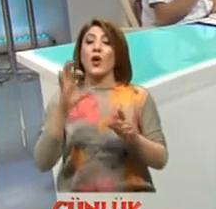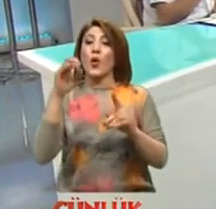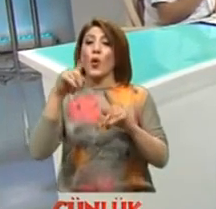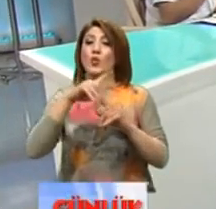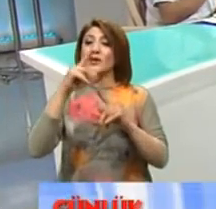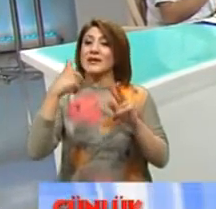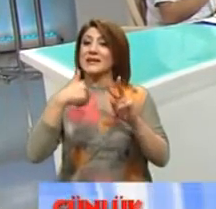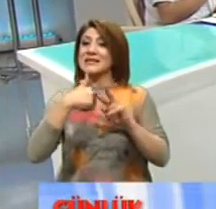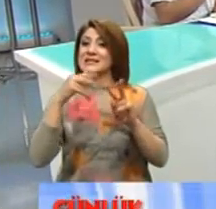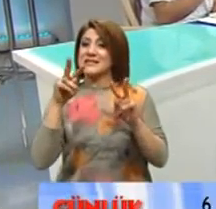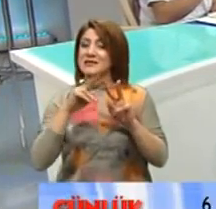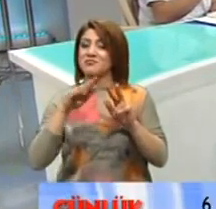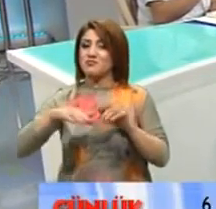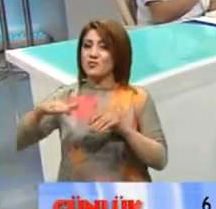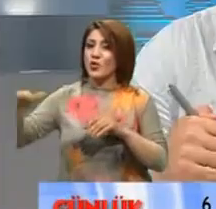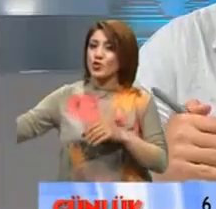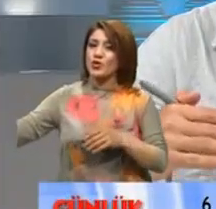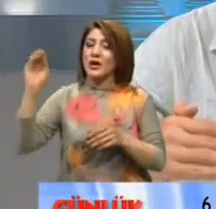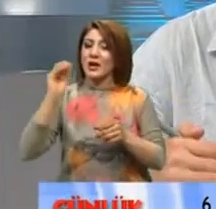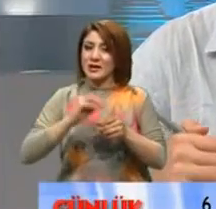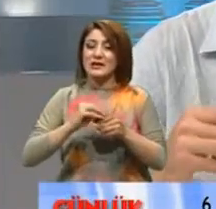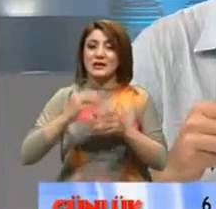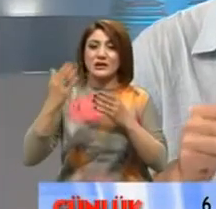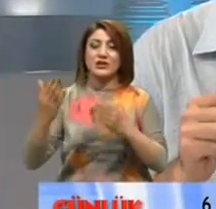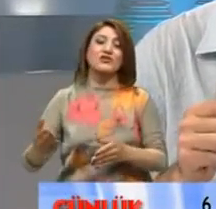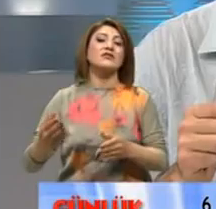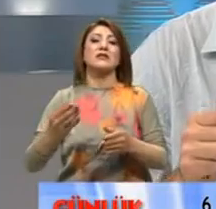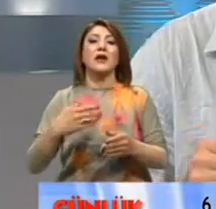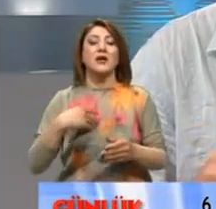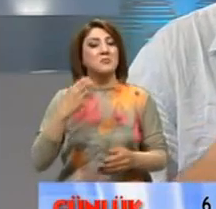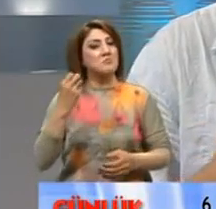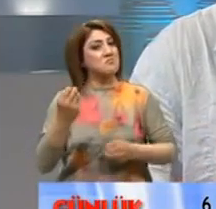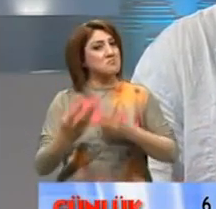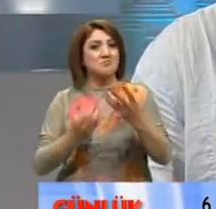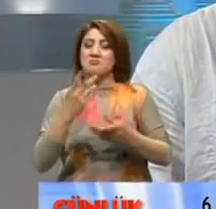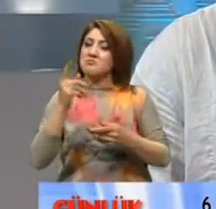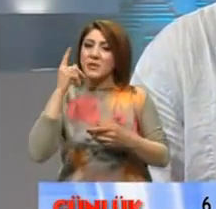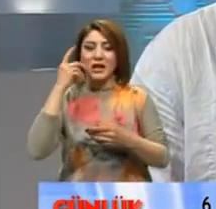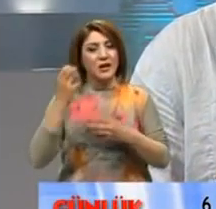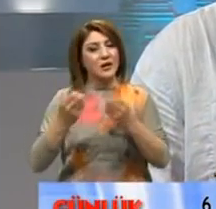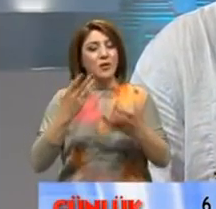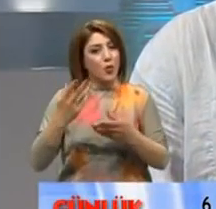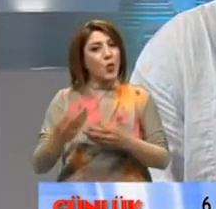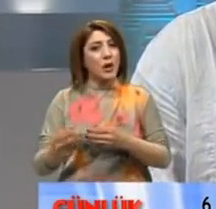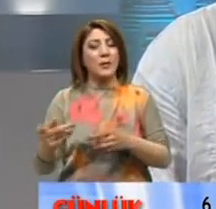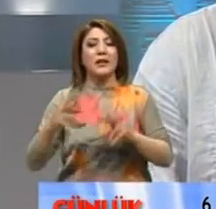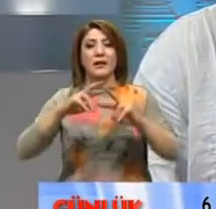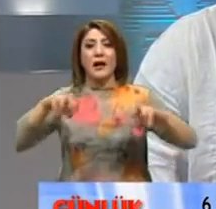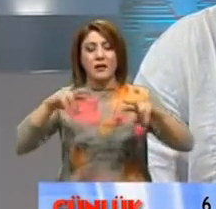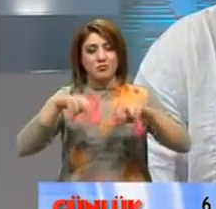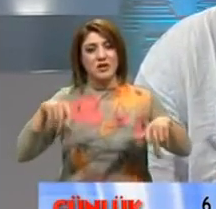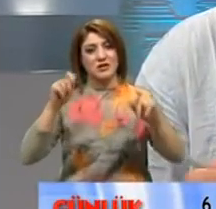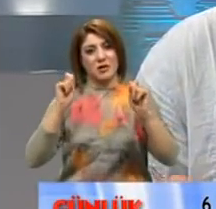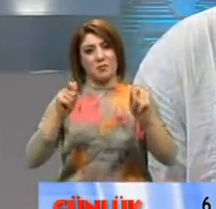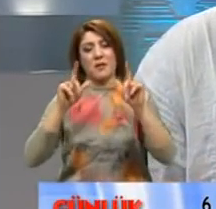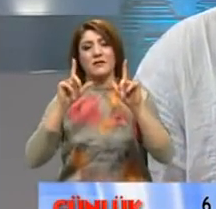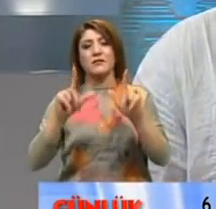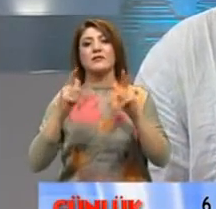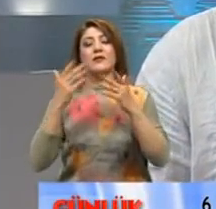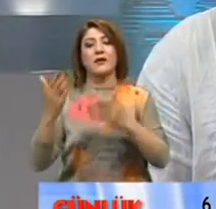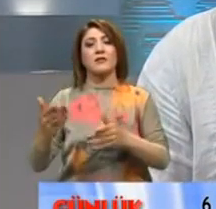otistik çocuklarda da konuşmayla ilgili belli bulgular olabilir. Bunun hani araştırılması gerekiyor. Ekip belki zaten hali hazırda çalışmalar